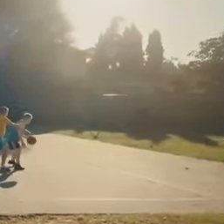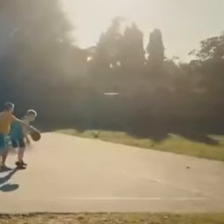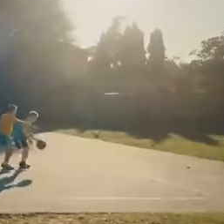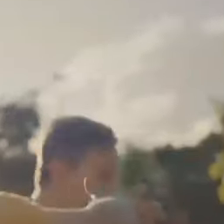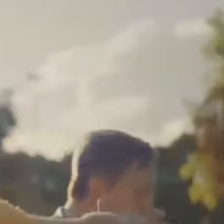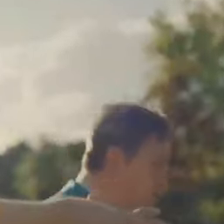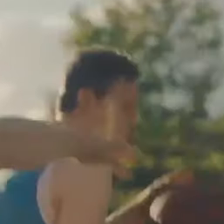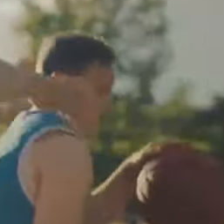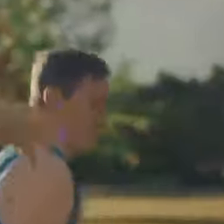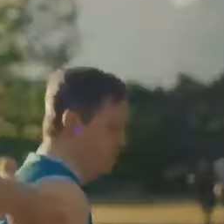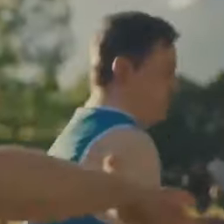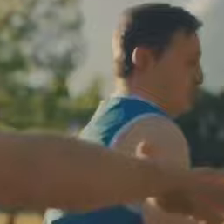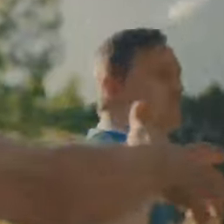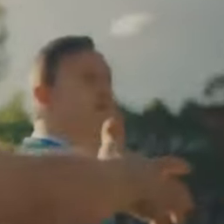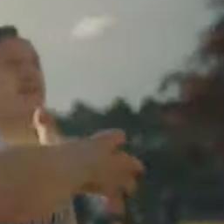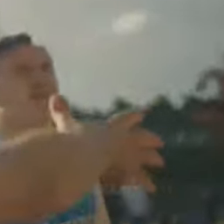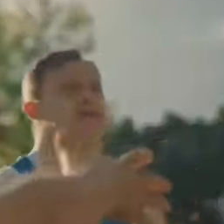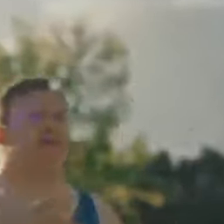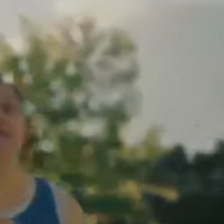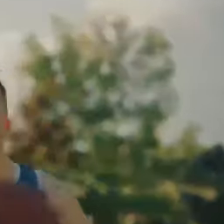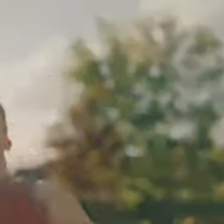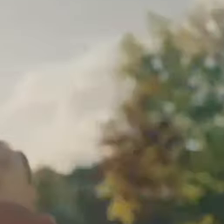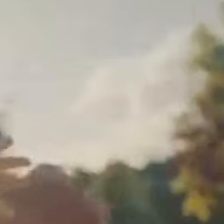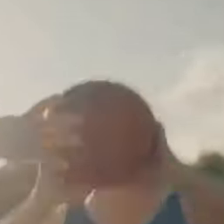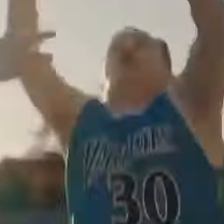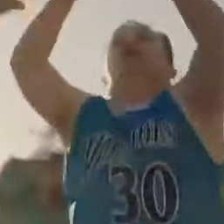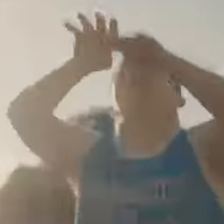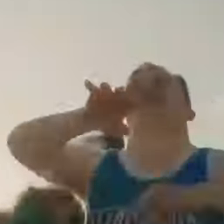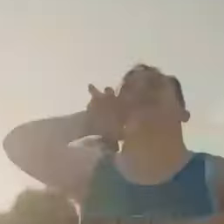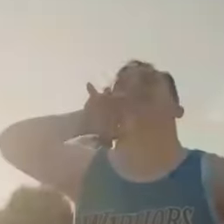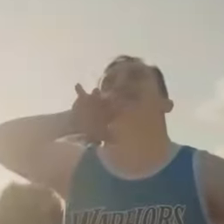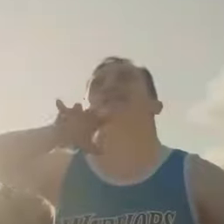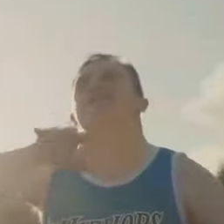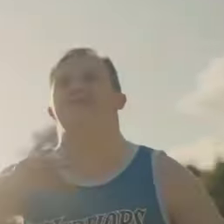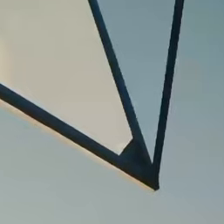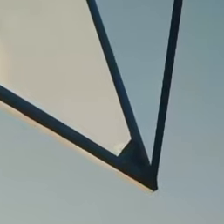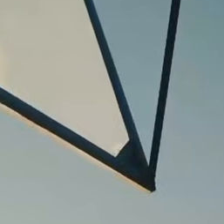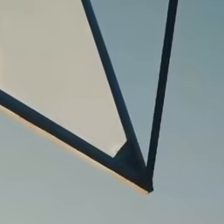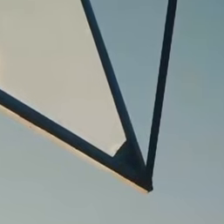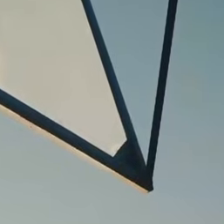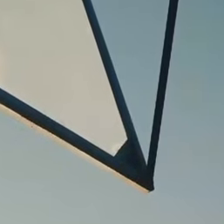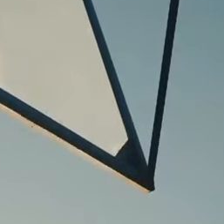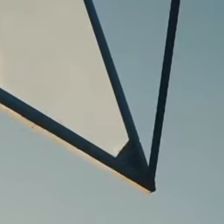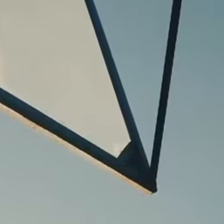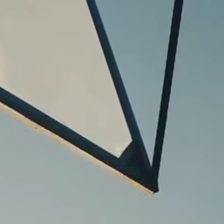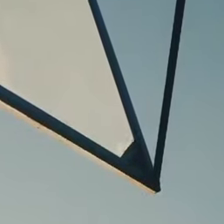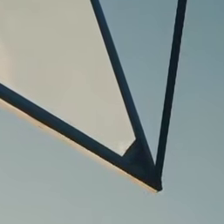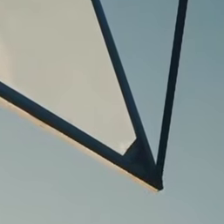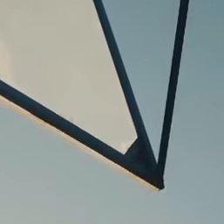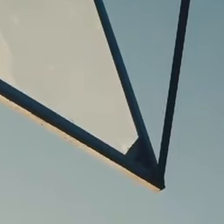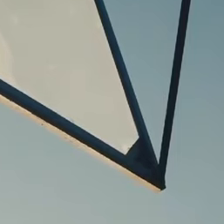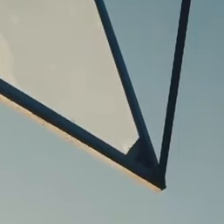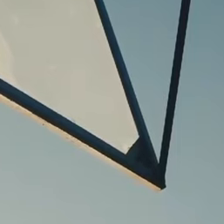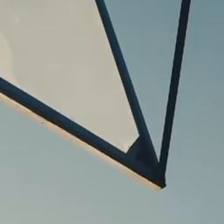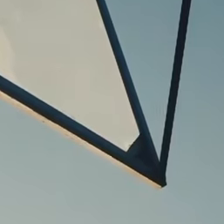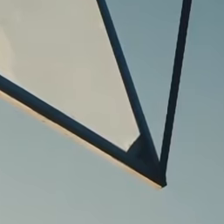Spesso nella vita, come nello sport, non va sempre tutto come te lo